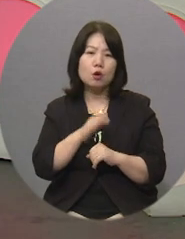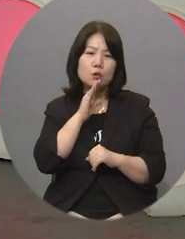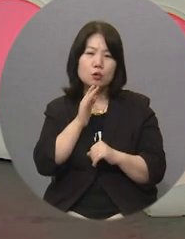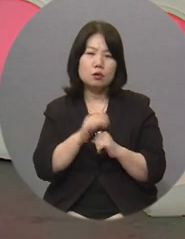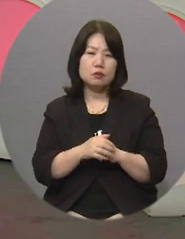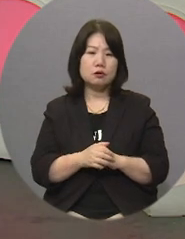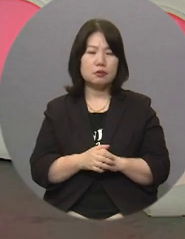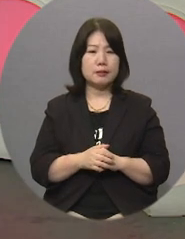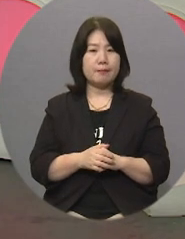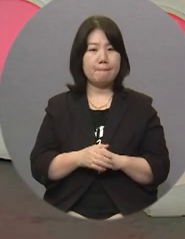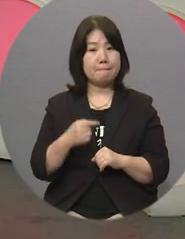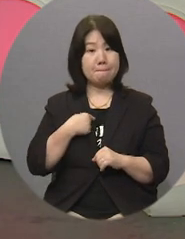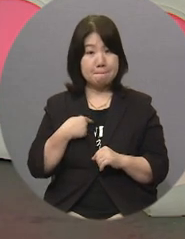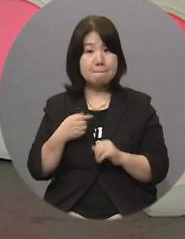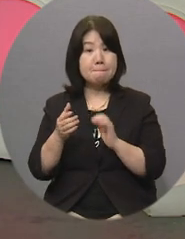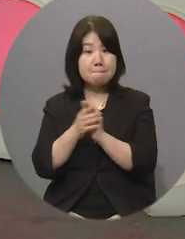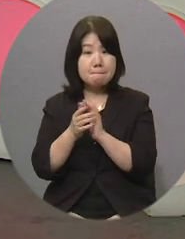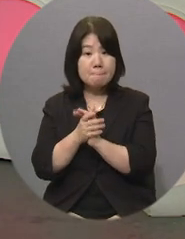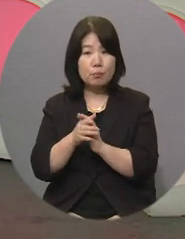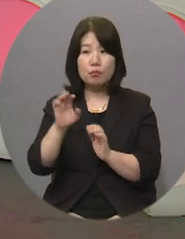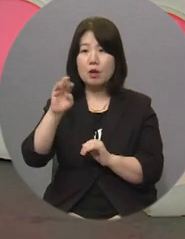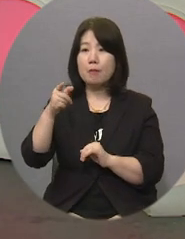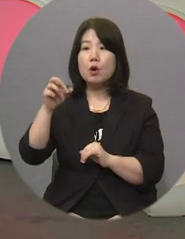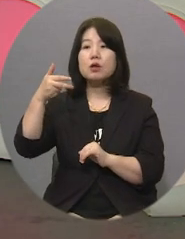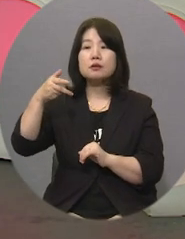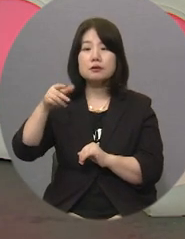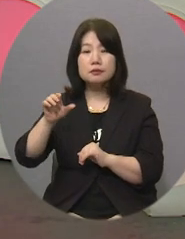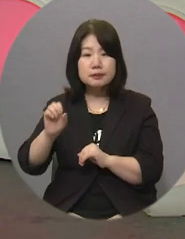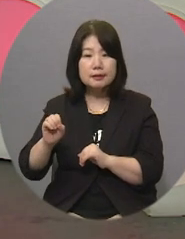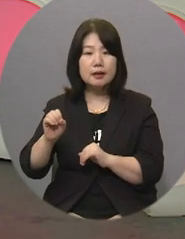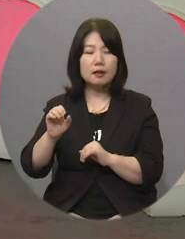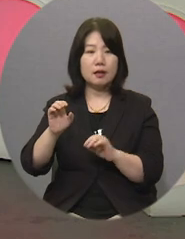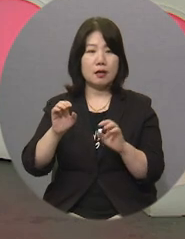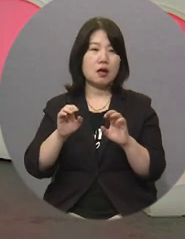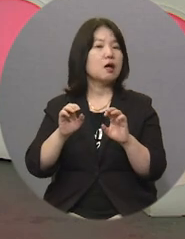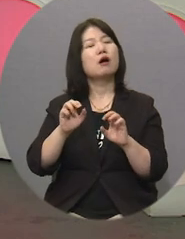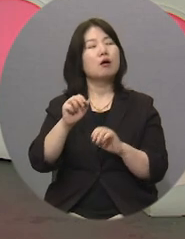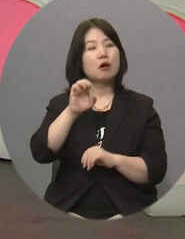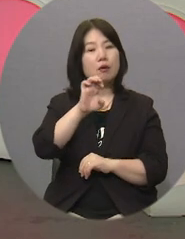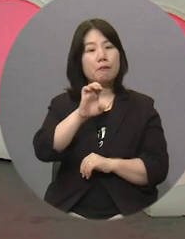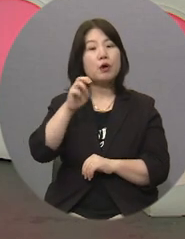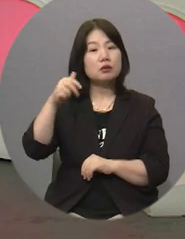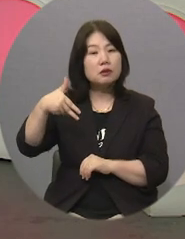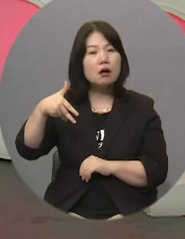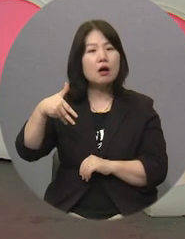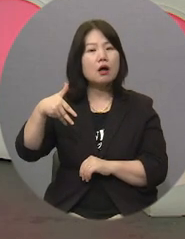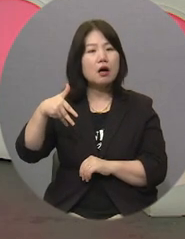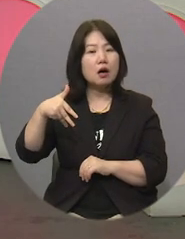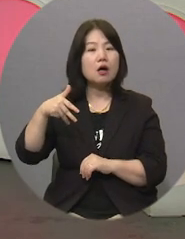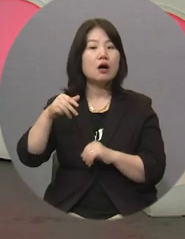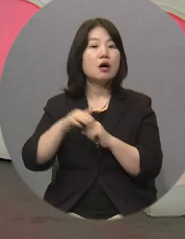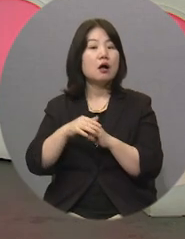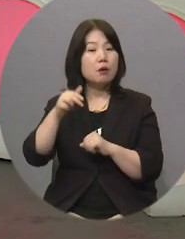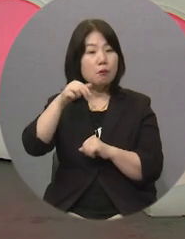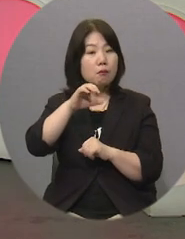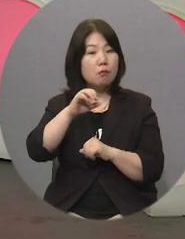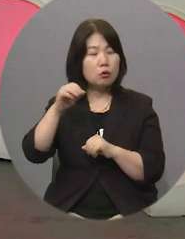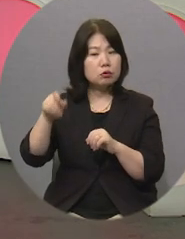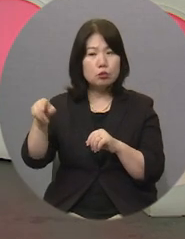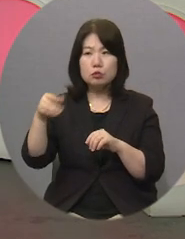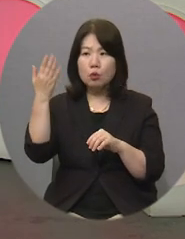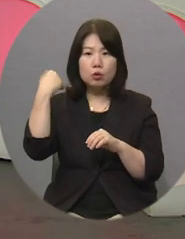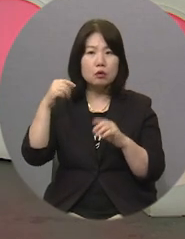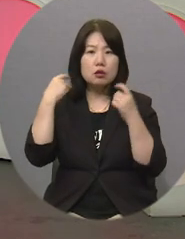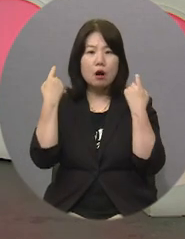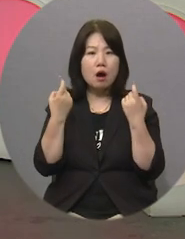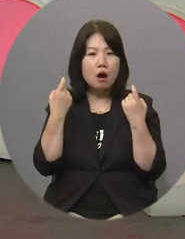아는 지인분도 저쪽 평창에서 지금 뭐 그 요식업 쪽 음식업 쪽을 하는데 그전에 이제 많은